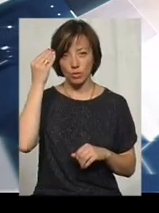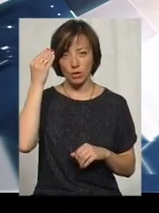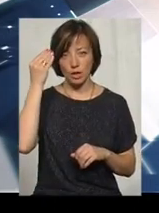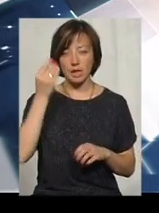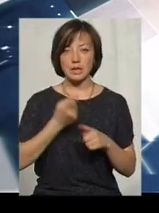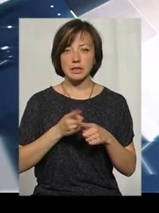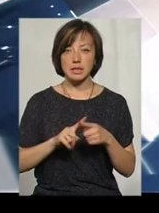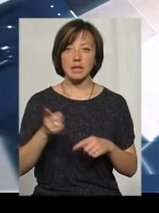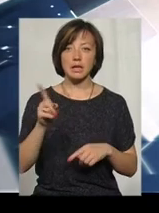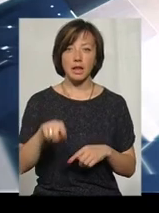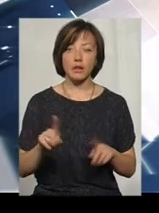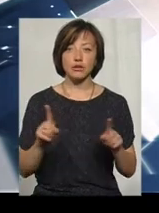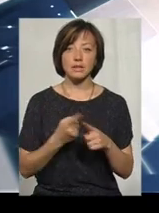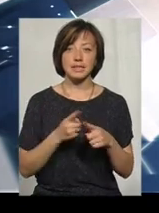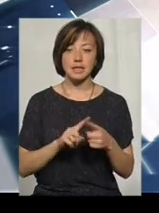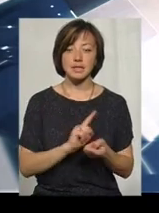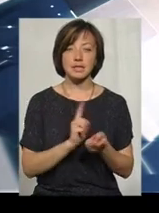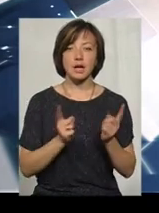на мою думку, те, що це стає,